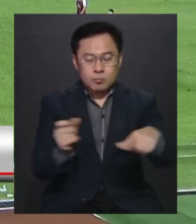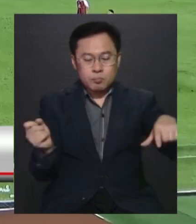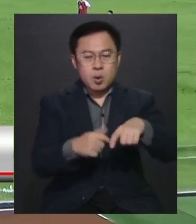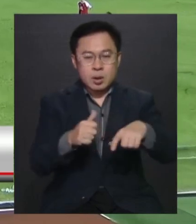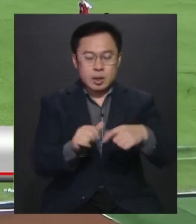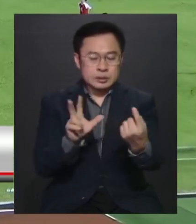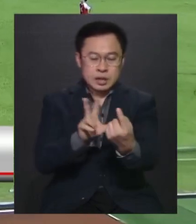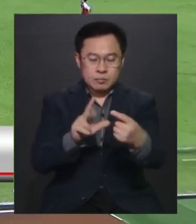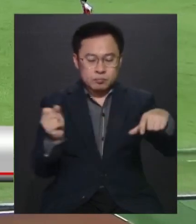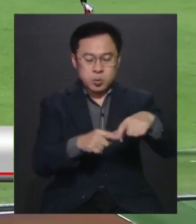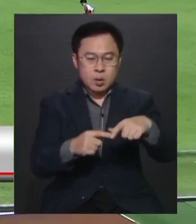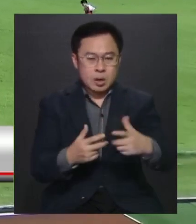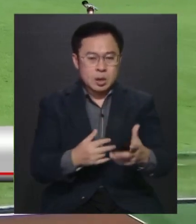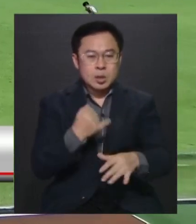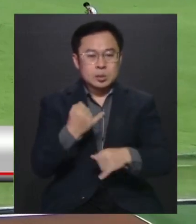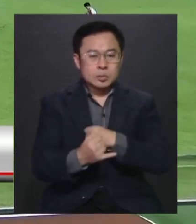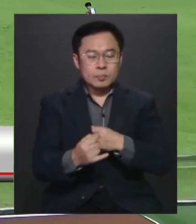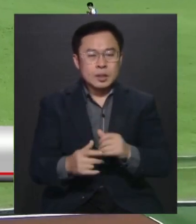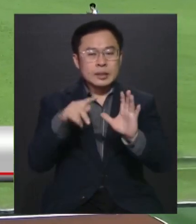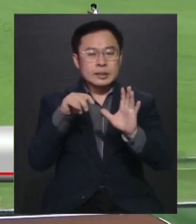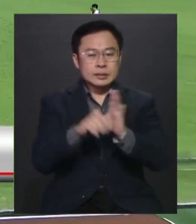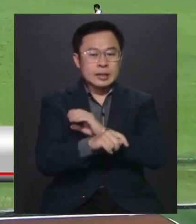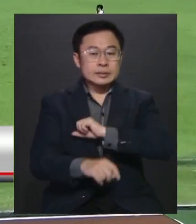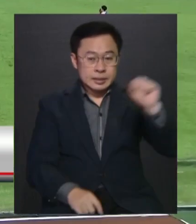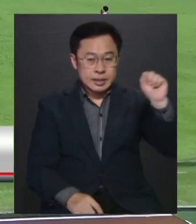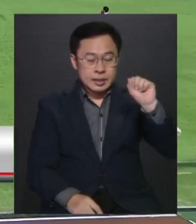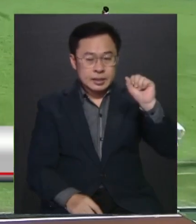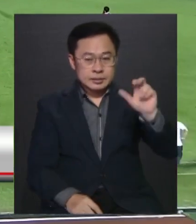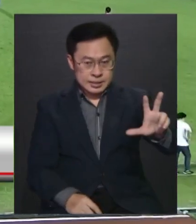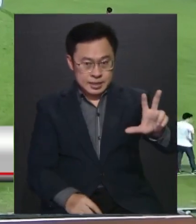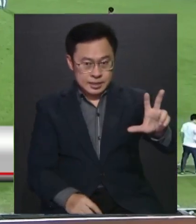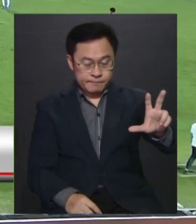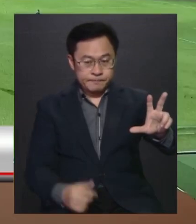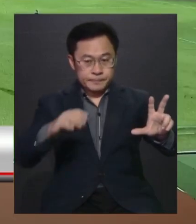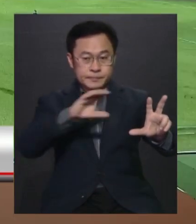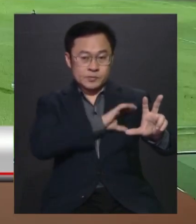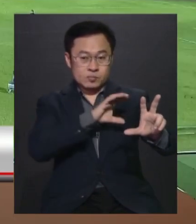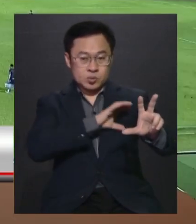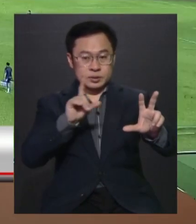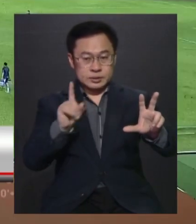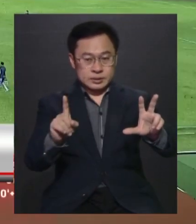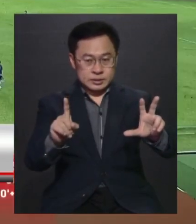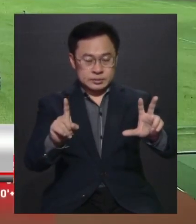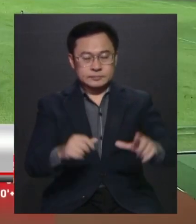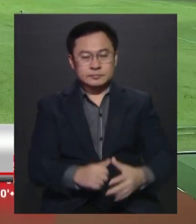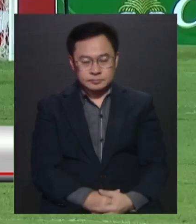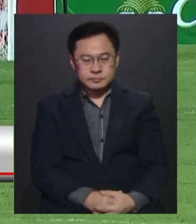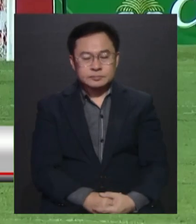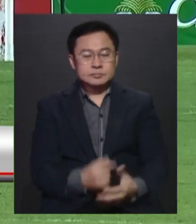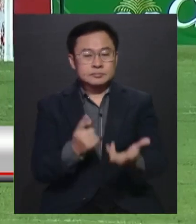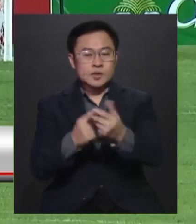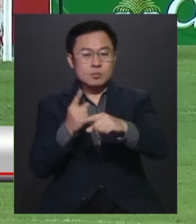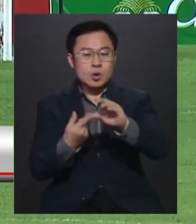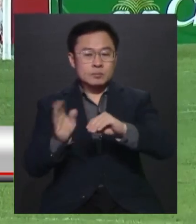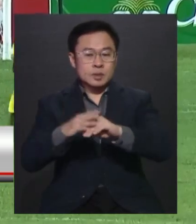ายเป็น 3-1 ของสันติภาพครับจบเกมครับตลาดก็เปิดเรียกว่าบุกมาเอาชนะโปลิเทโรครับ3-1ครับเก็บเพิ่มเป็น